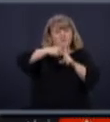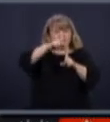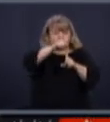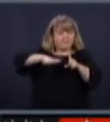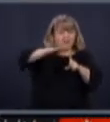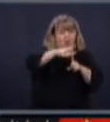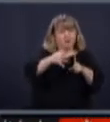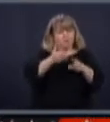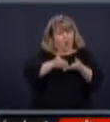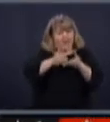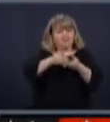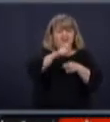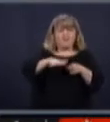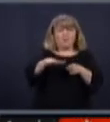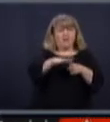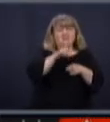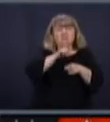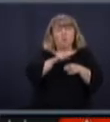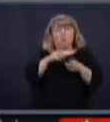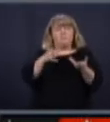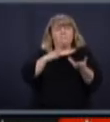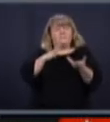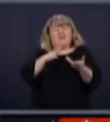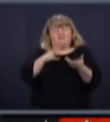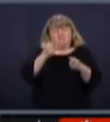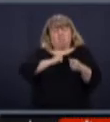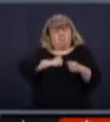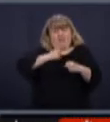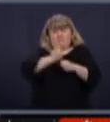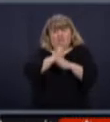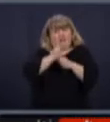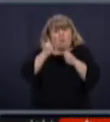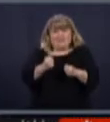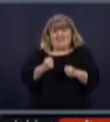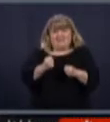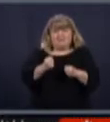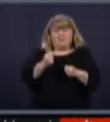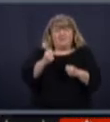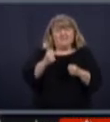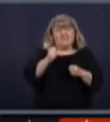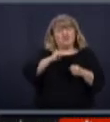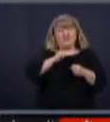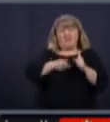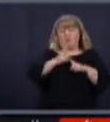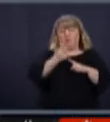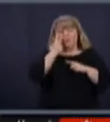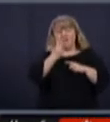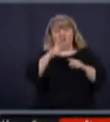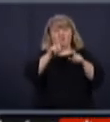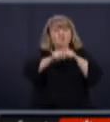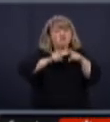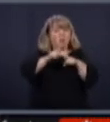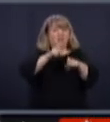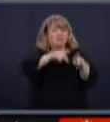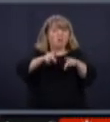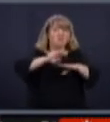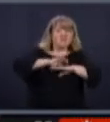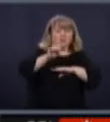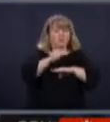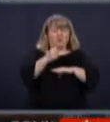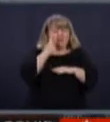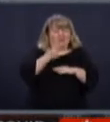Alors, je fais mon possible, puis j'essaie de pas trop regarder les sondages. M. Arruda? Bien,